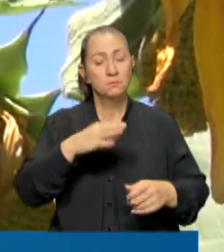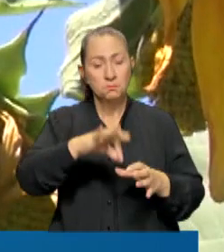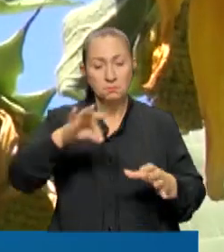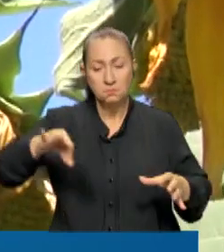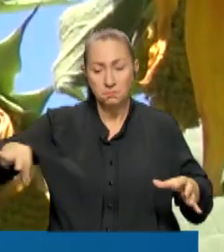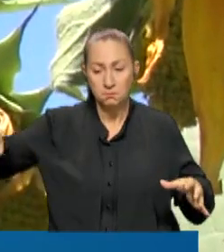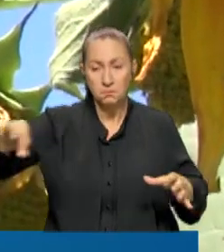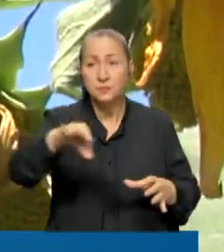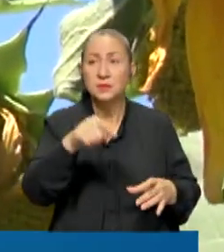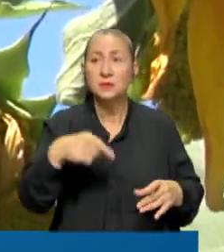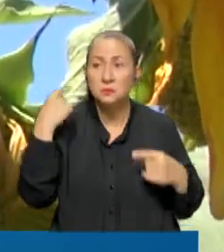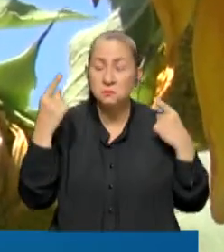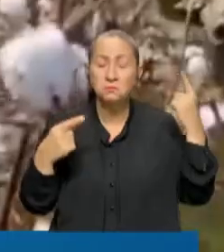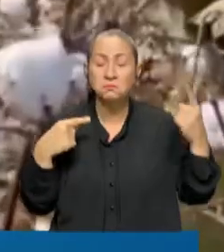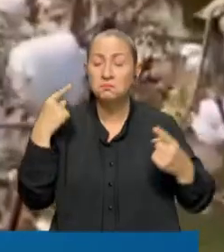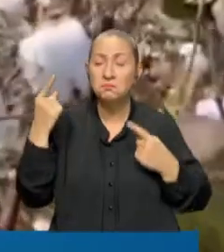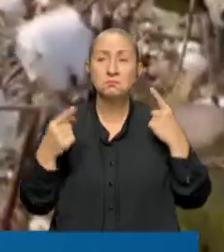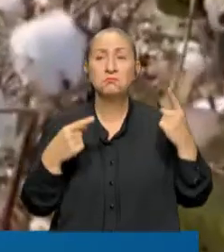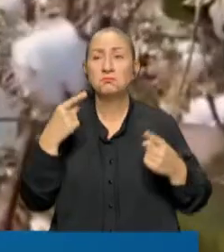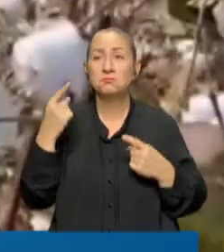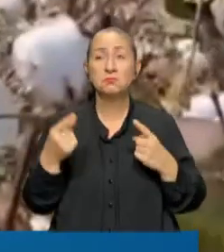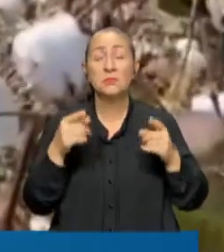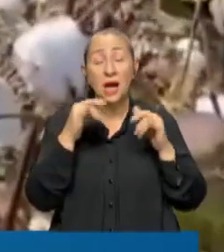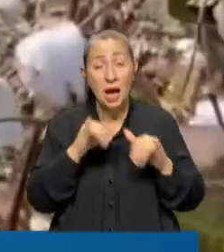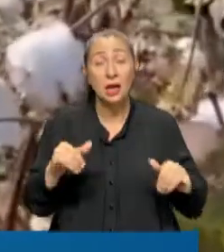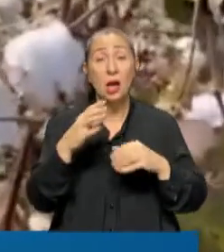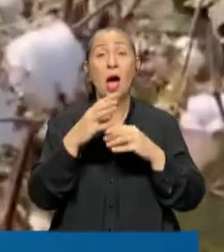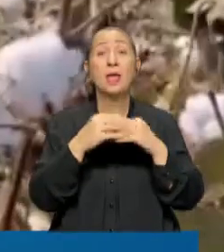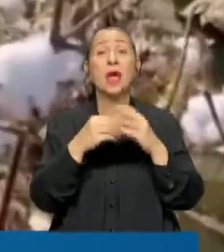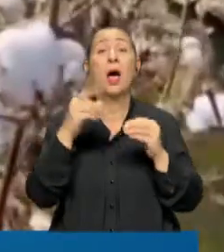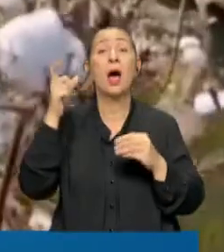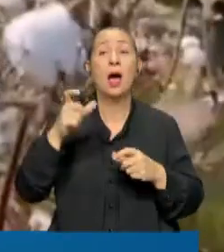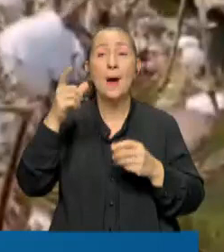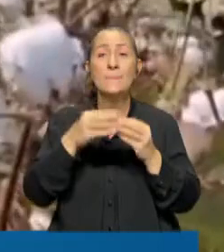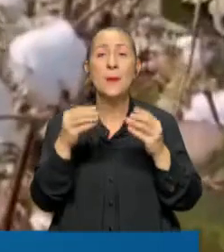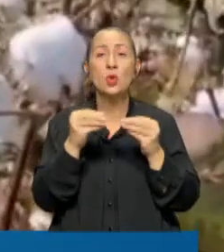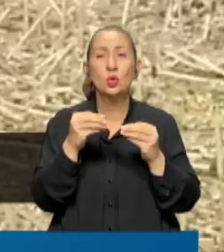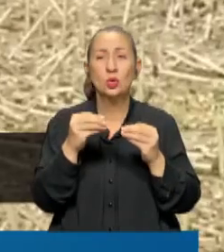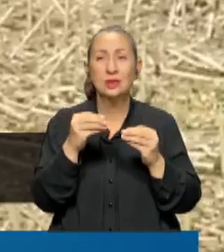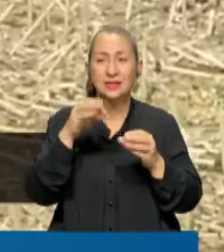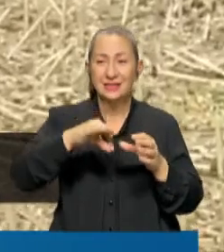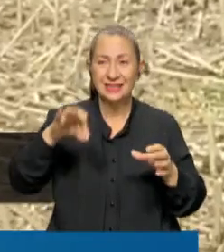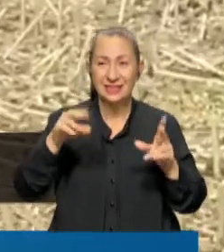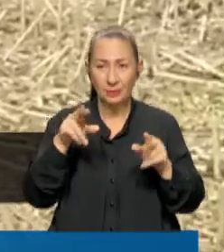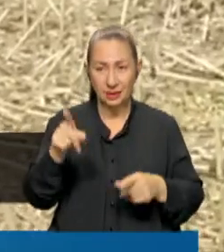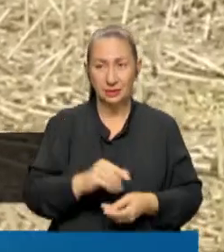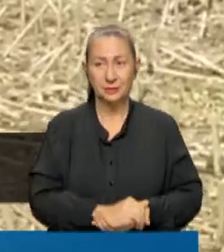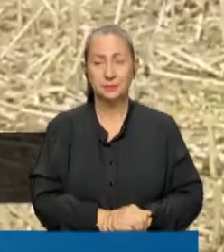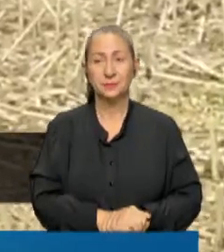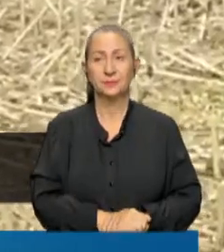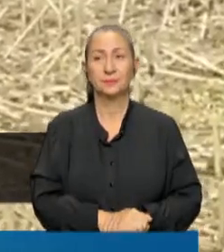ekmişti. Şimdi kara kara ne yapacak onu düşünüyor. Tıpkı Adanalı pamuk üreticisi Yaşar Ekiz gibi. Geçen sene bu